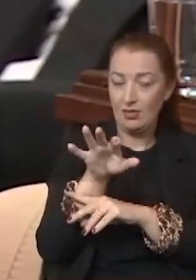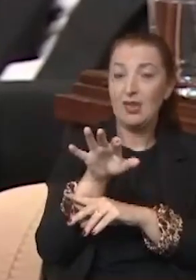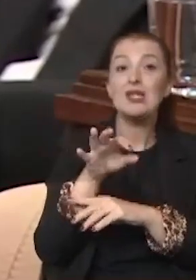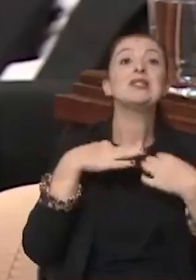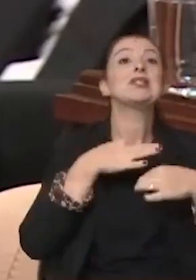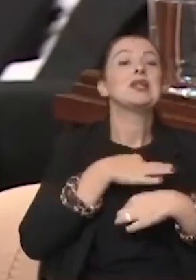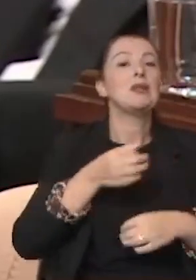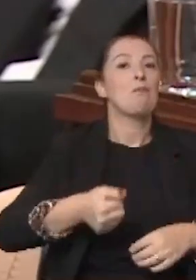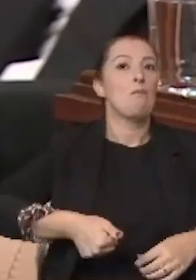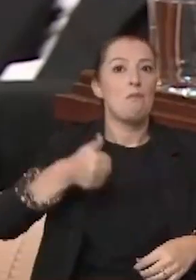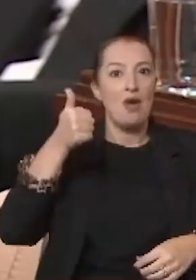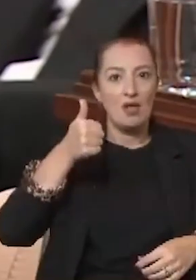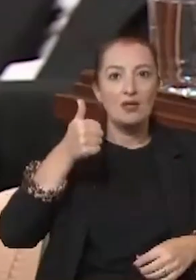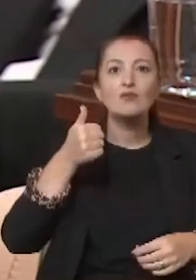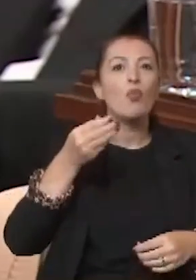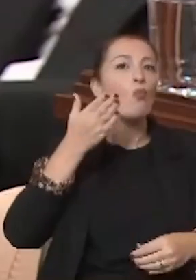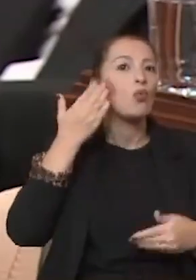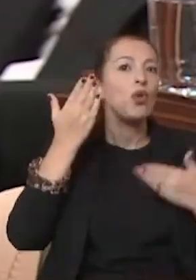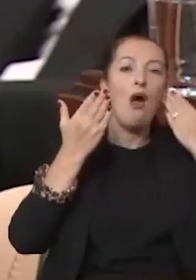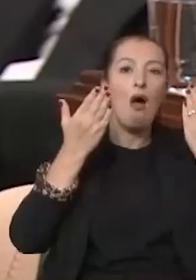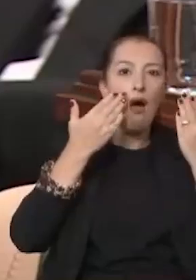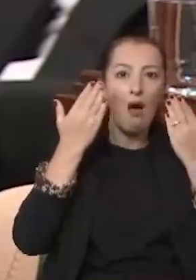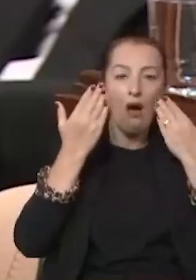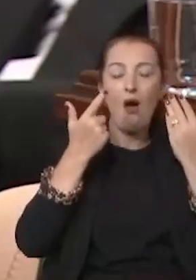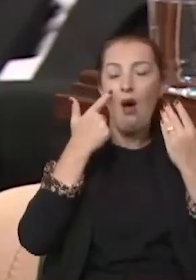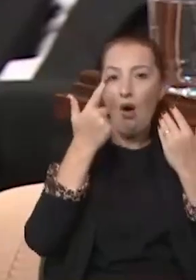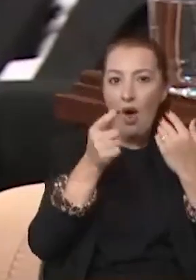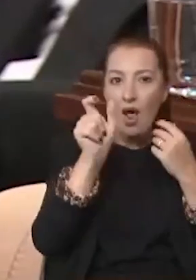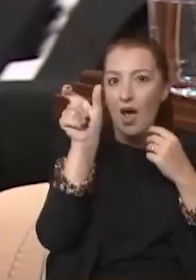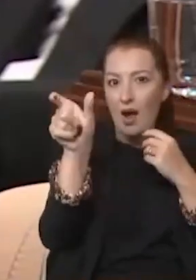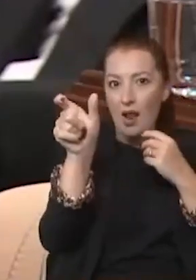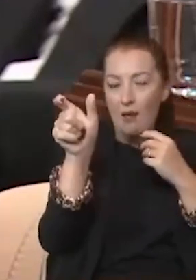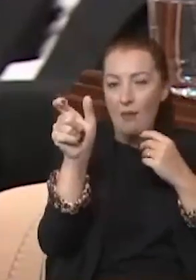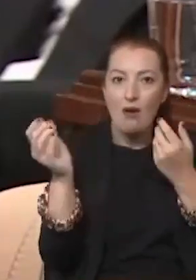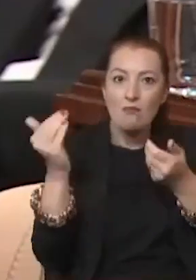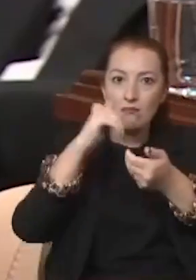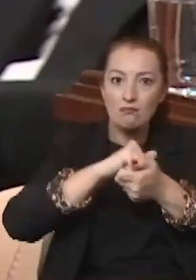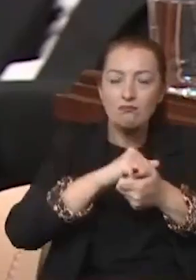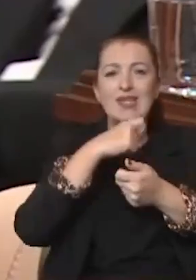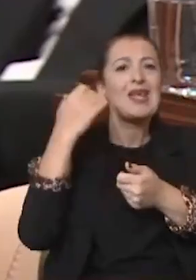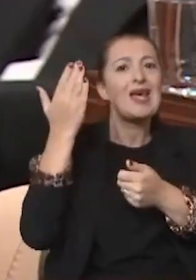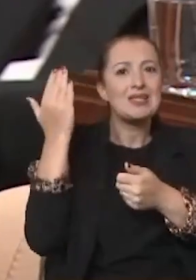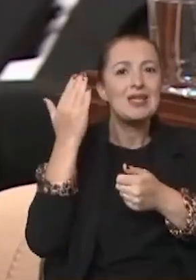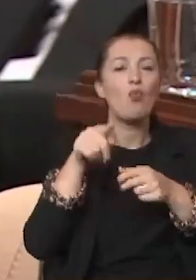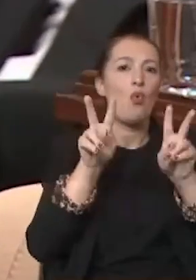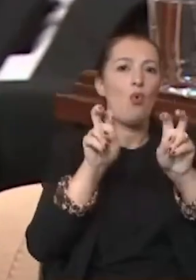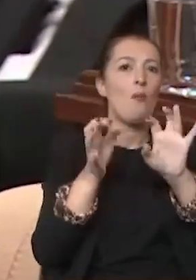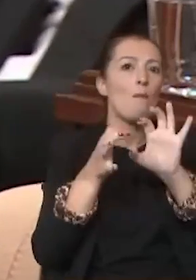Sayın Bakanımızı pudra kelimesiyle bir araya getirerek, burada meclis üyelerimiz de var, geçmiş tweetleri var bu konuyla ilgili.